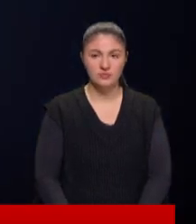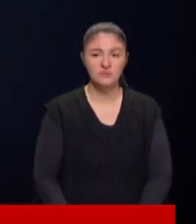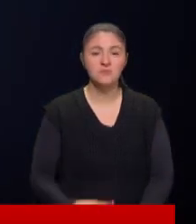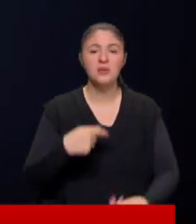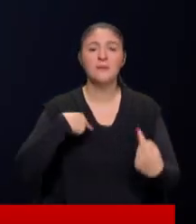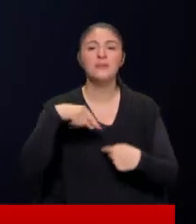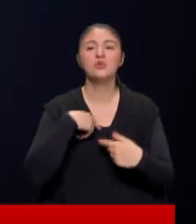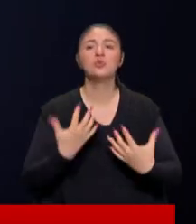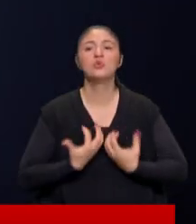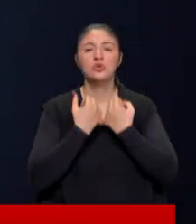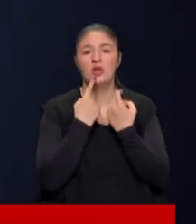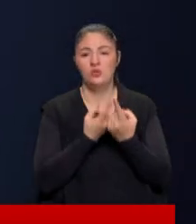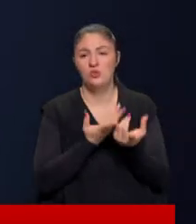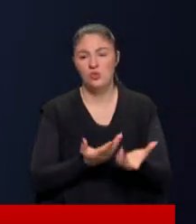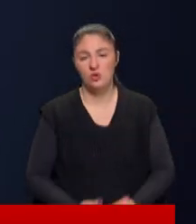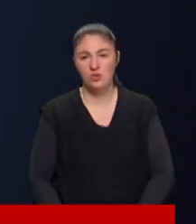bizi kurtar diyor.